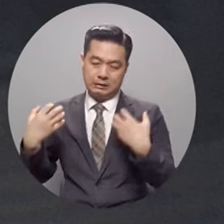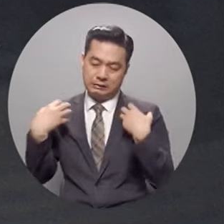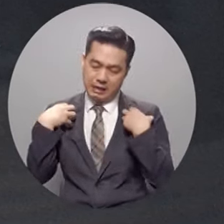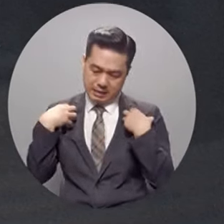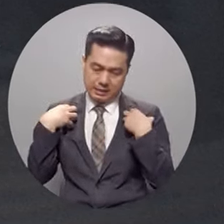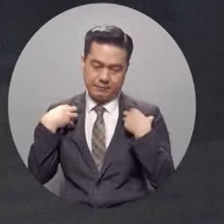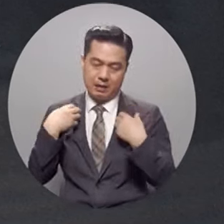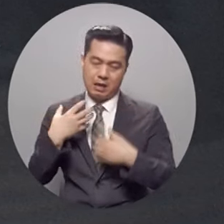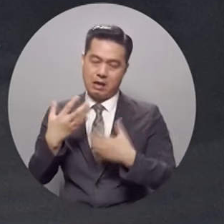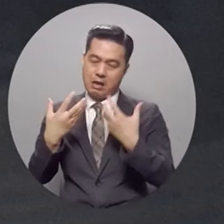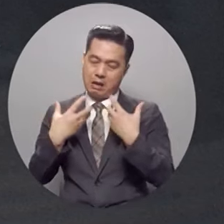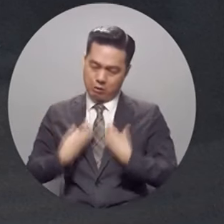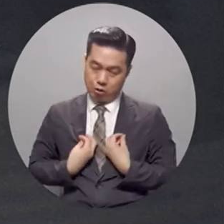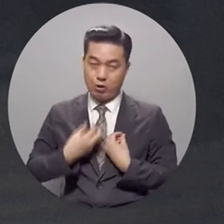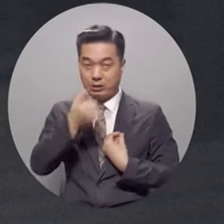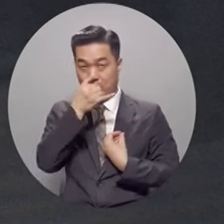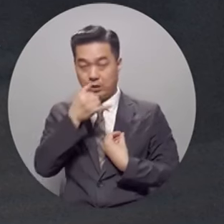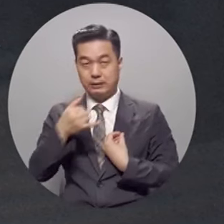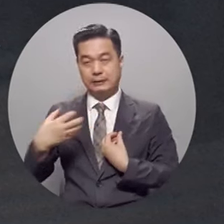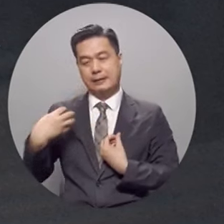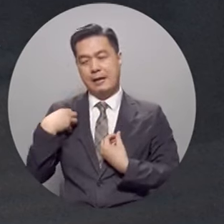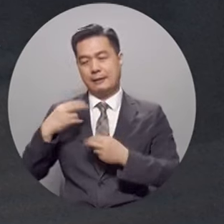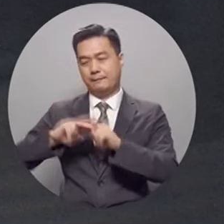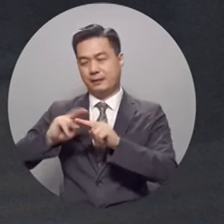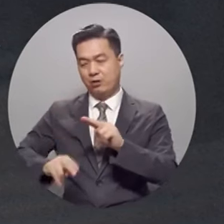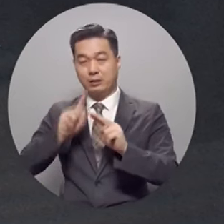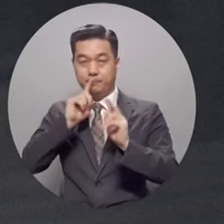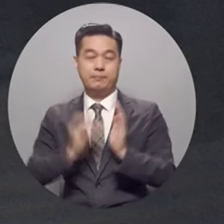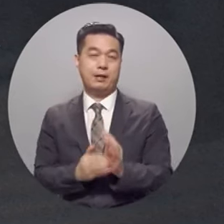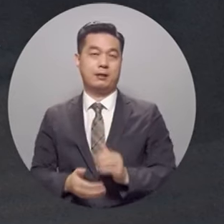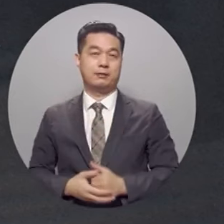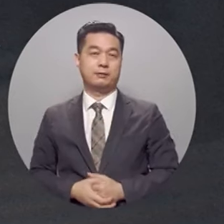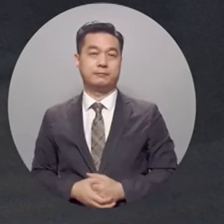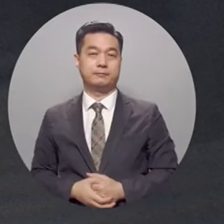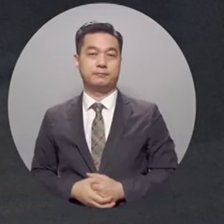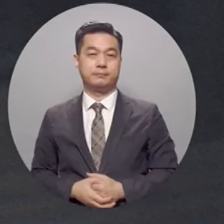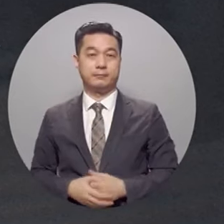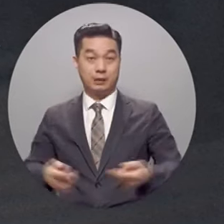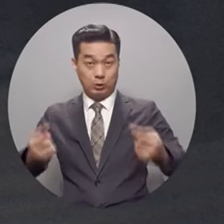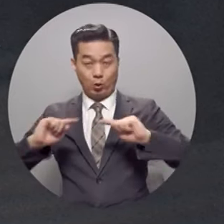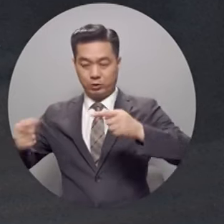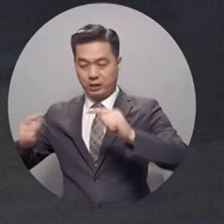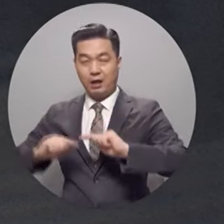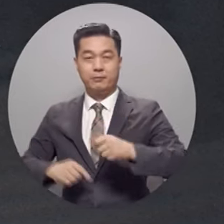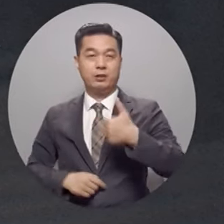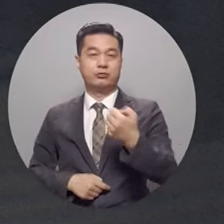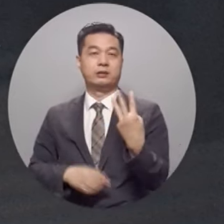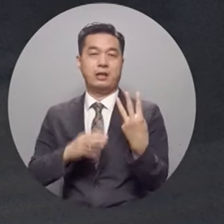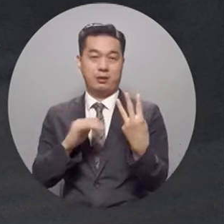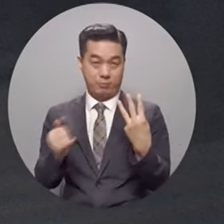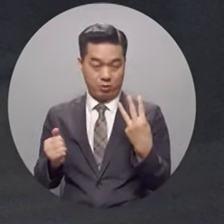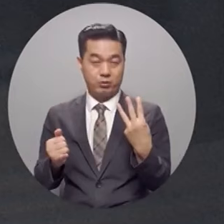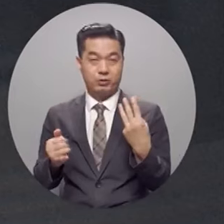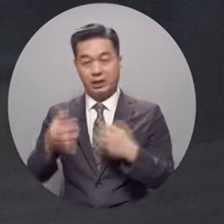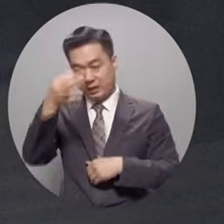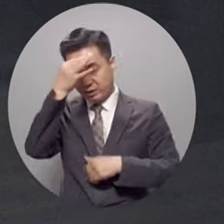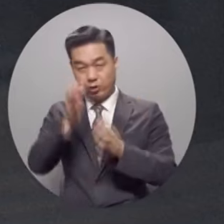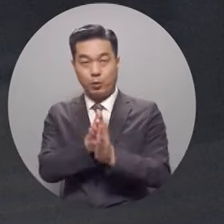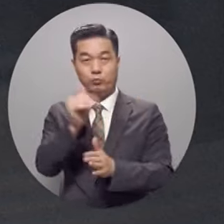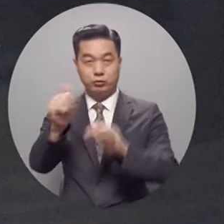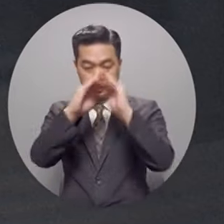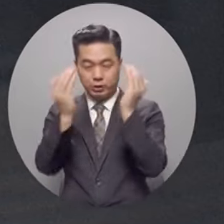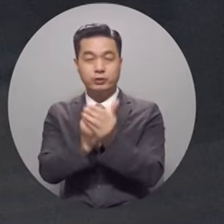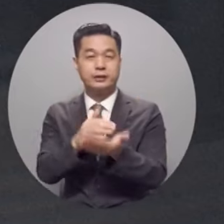참담한 심정으로 보직을 사퇴한다고 밝혔습니다 동참한 팀장은 세명 기술본부 전체